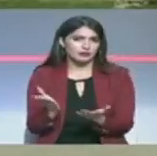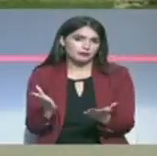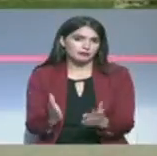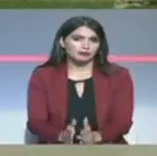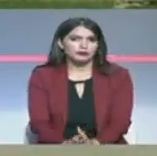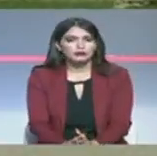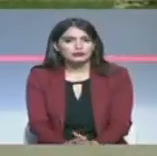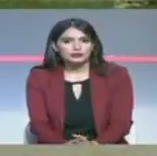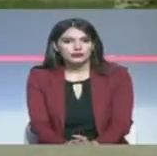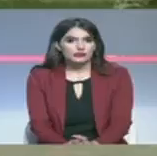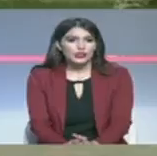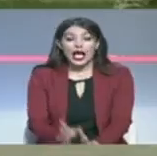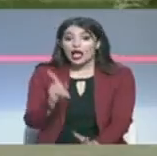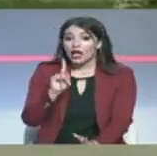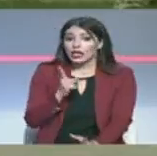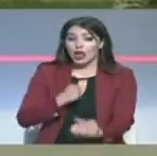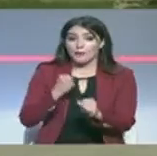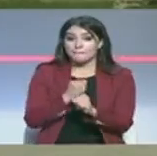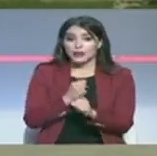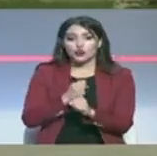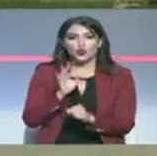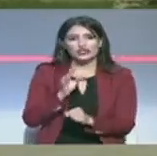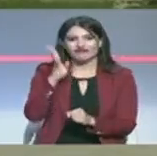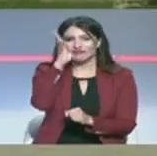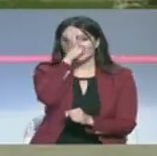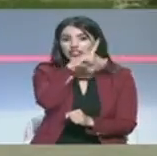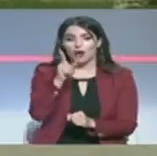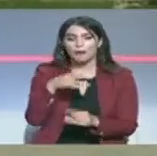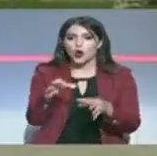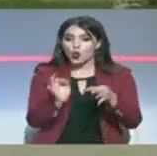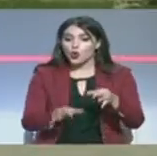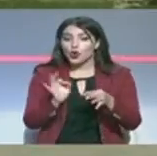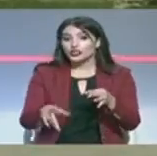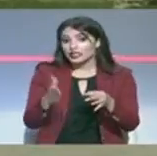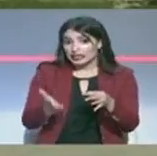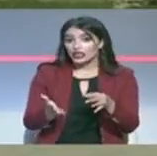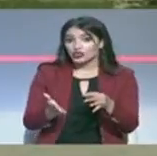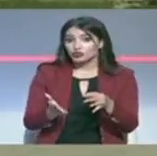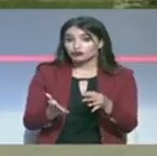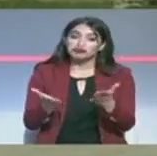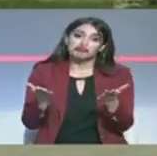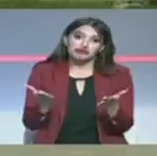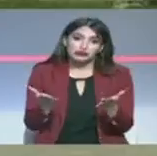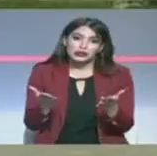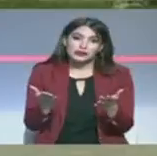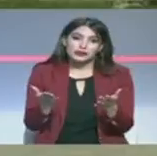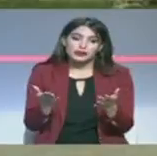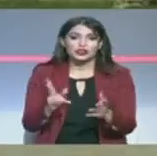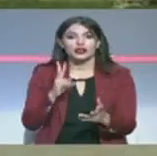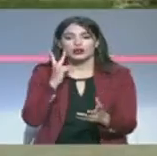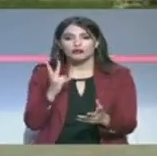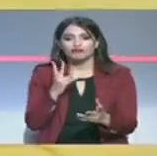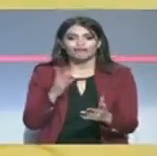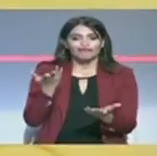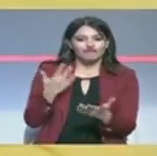أعتقد أنه الأداء سيكون صعب والنتائج ستكون معناها في لا